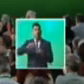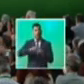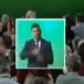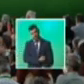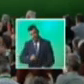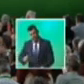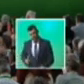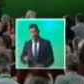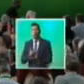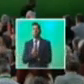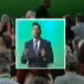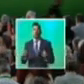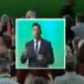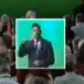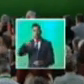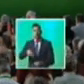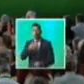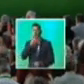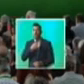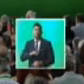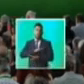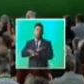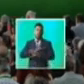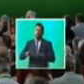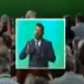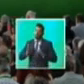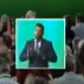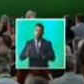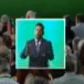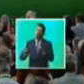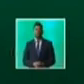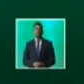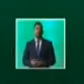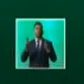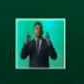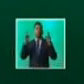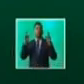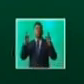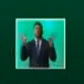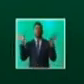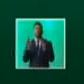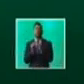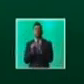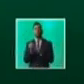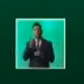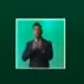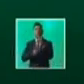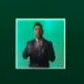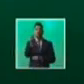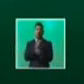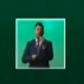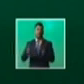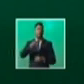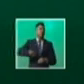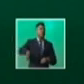αντιθέσεις. Και αυτό θα καθιστά και το σχήμα, θεωρούμε εμείς, πιο σταθερό Και θεωρώ ότι είναι μια πρόταση η οποία δεν στερείται ούτε